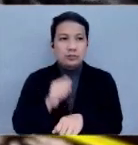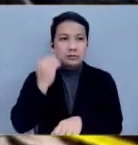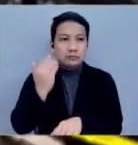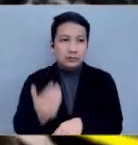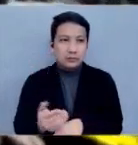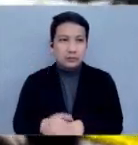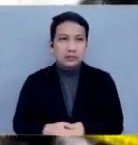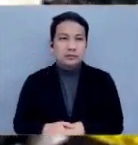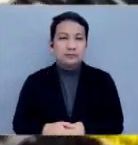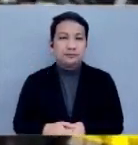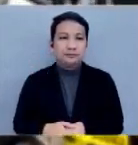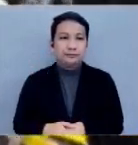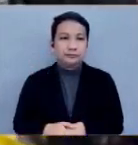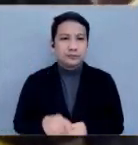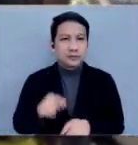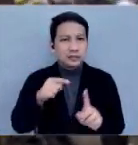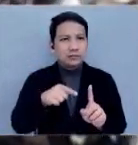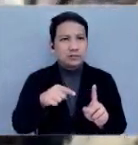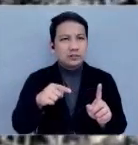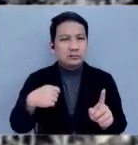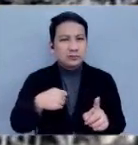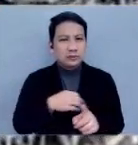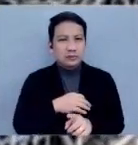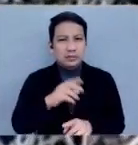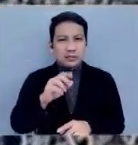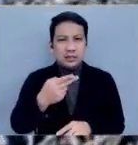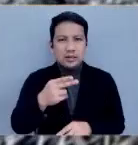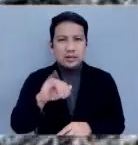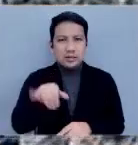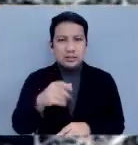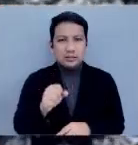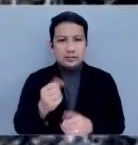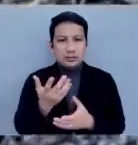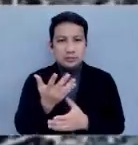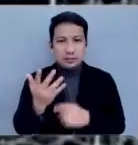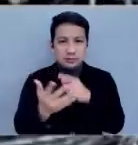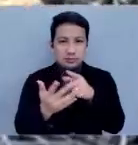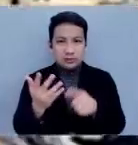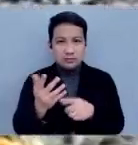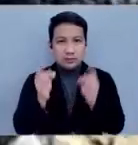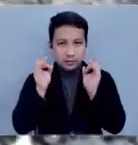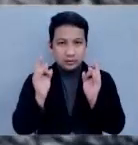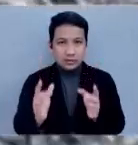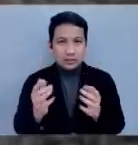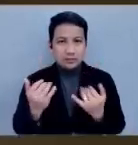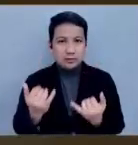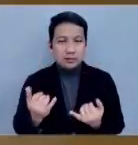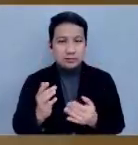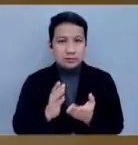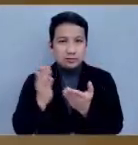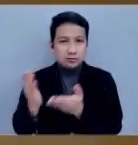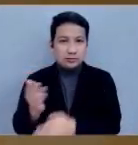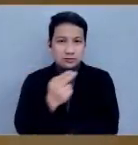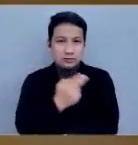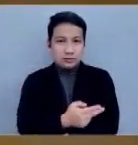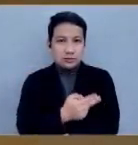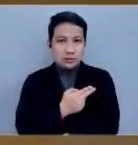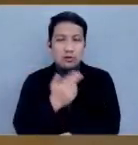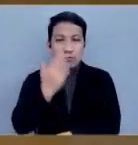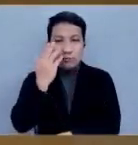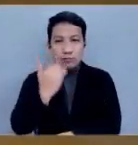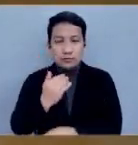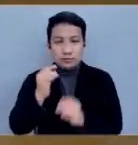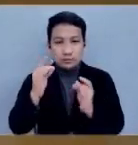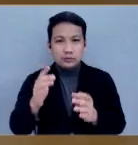ang isa pang empleyado na si RG Escobia. 5 iba pa ang nasa critical na kondisyon ngayon sa ospital matapos magtamon ng